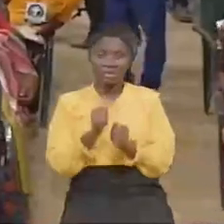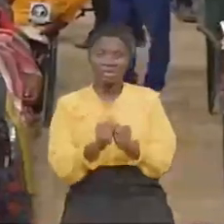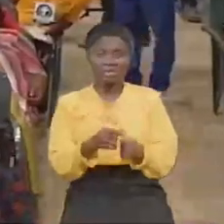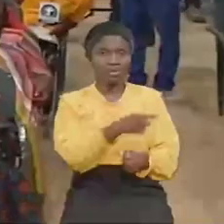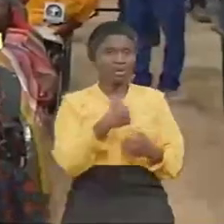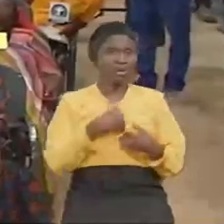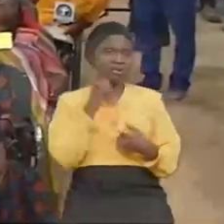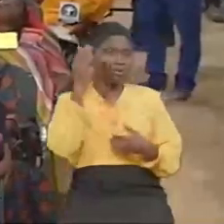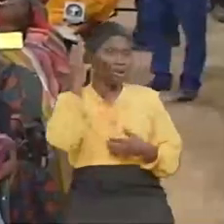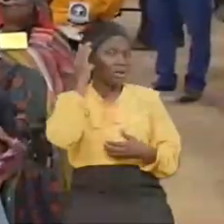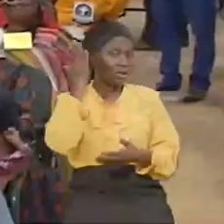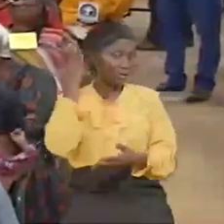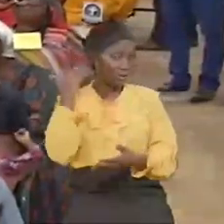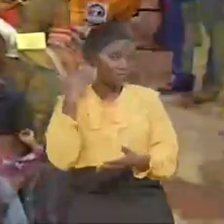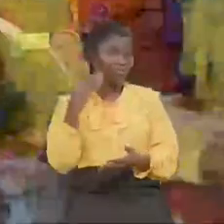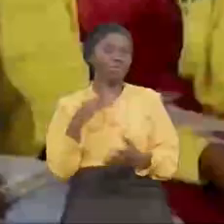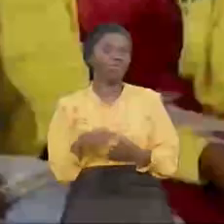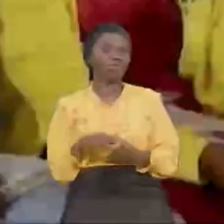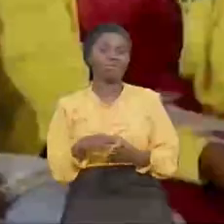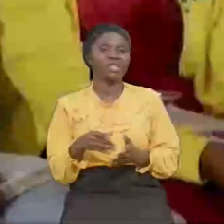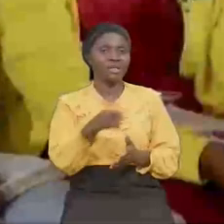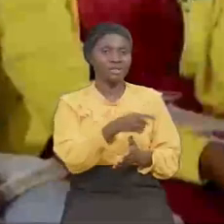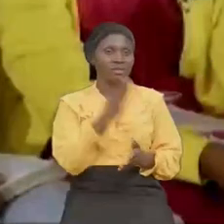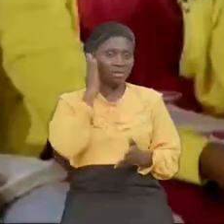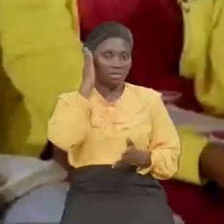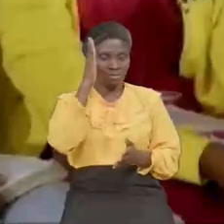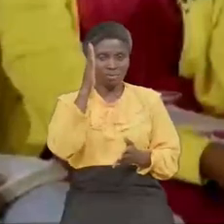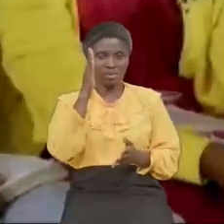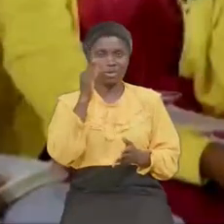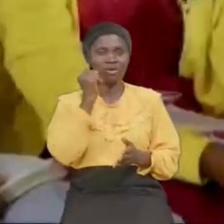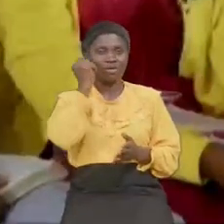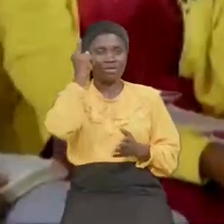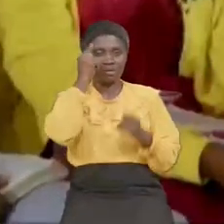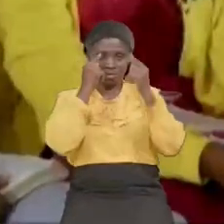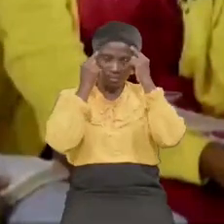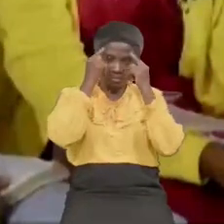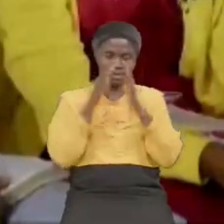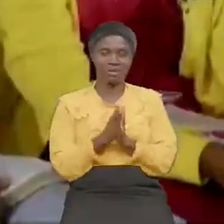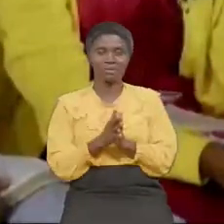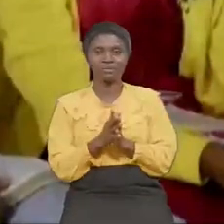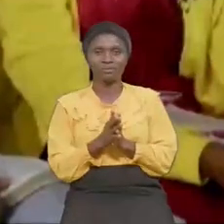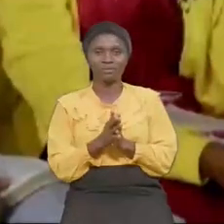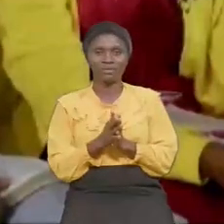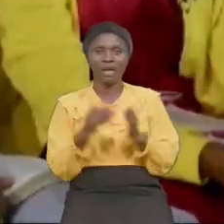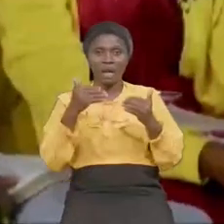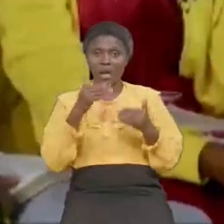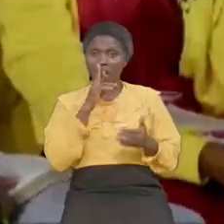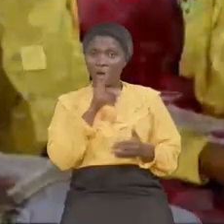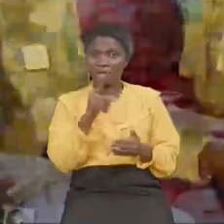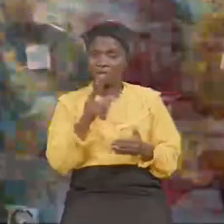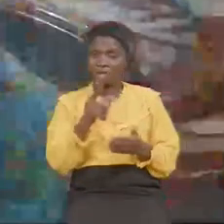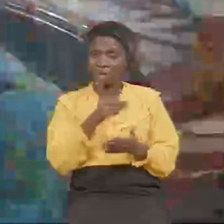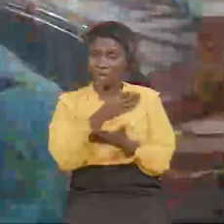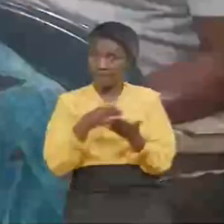Ils apprendront ce qu'ils n'avaient point entendu. Est-ce que tu fais partie de cette équipe? Est-ce que tu fais partie de cette